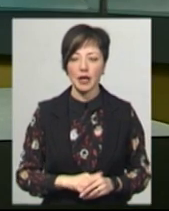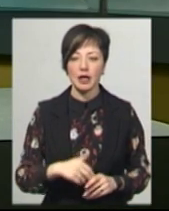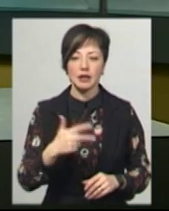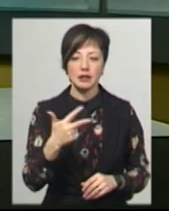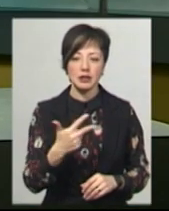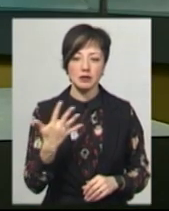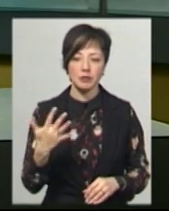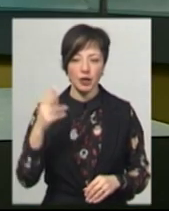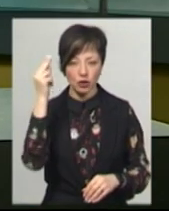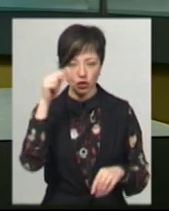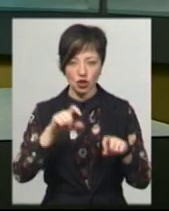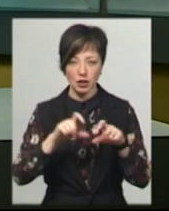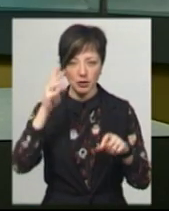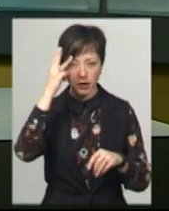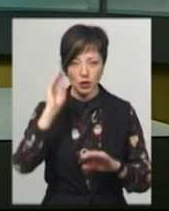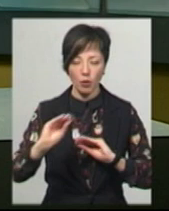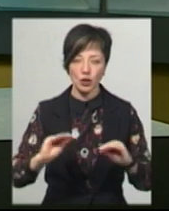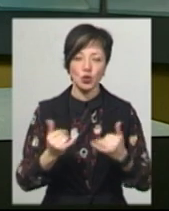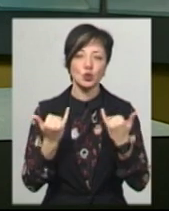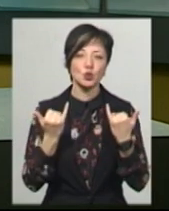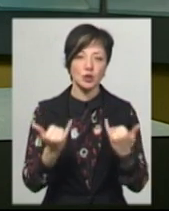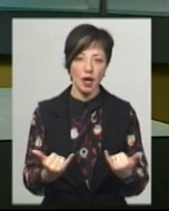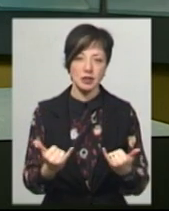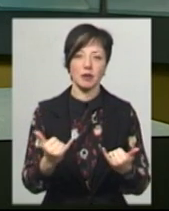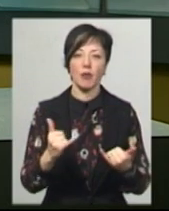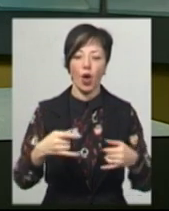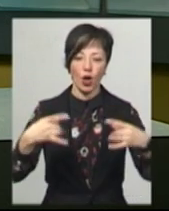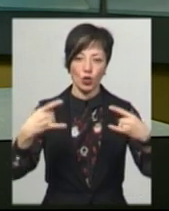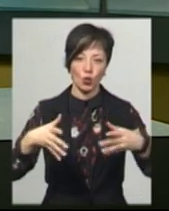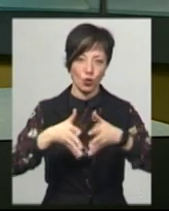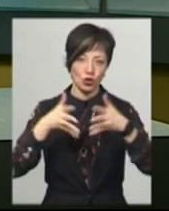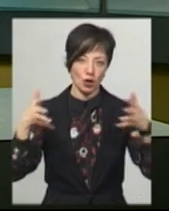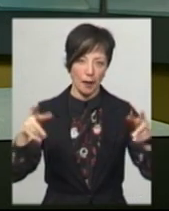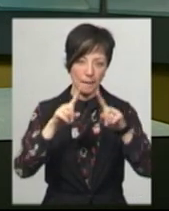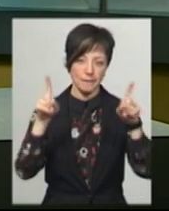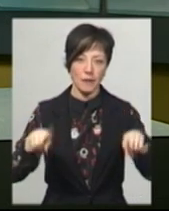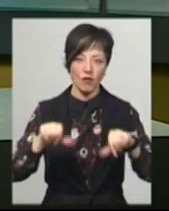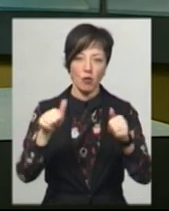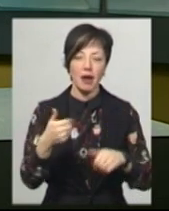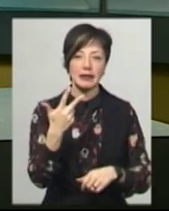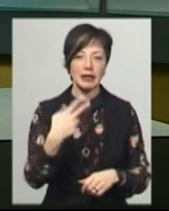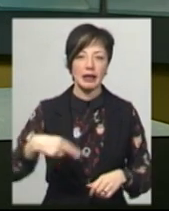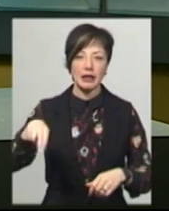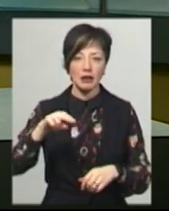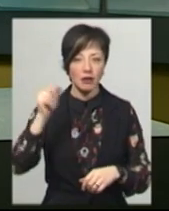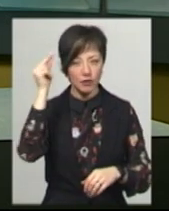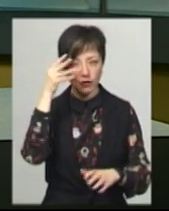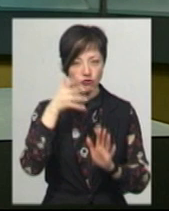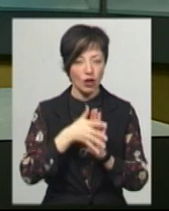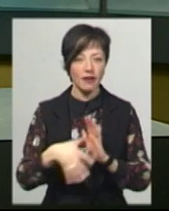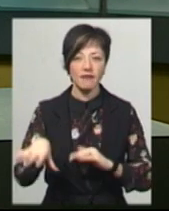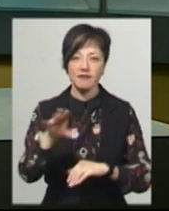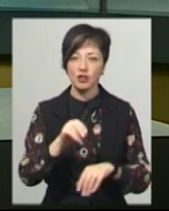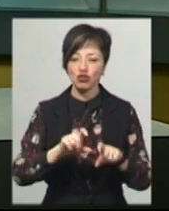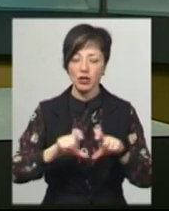Тридцять п'ять шкіл Хмельницького обладнали сучасними інтерактивними дошками, смартбордами. У форматі 3D можна вивчати чи не всі шкільні